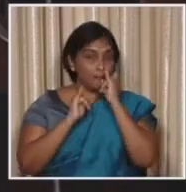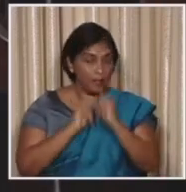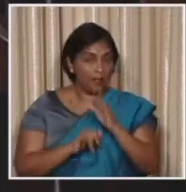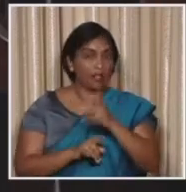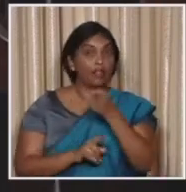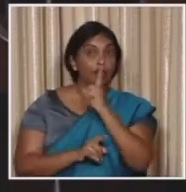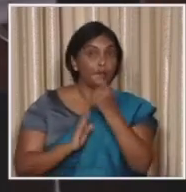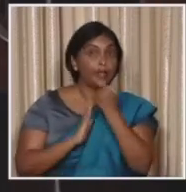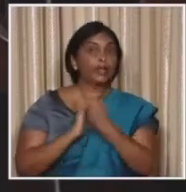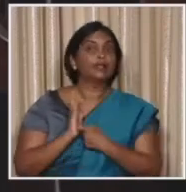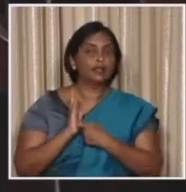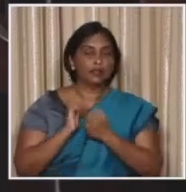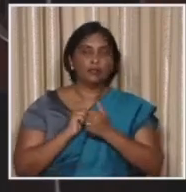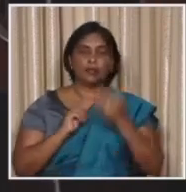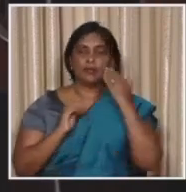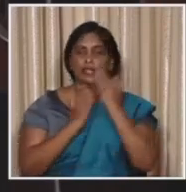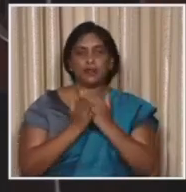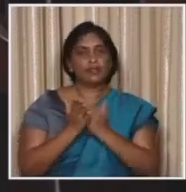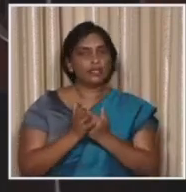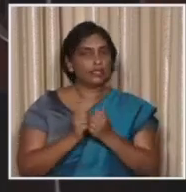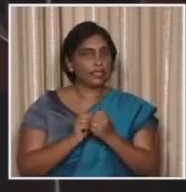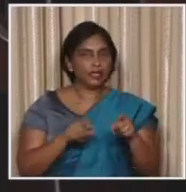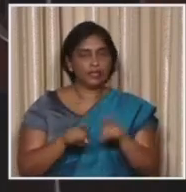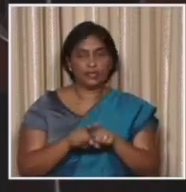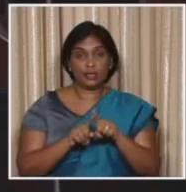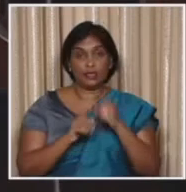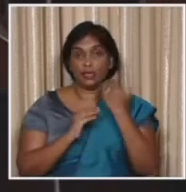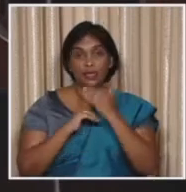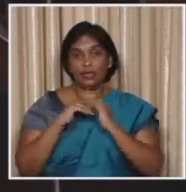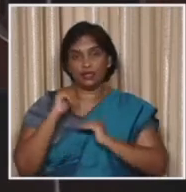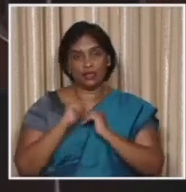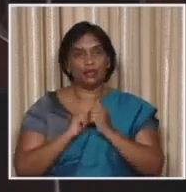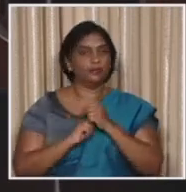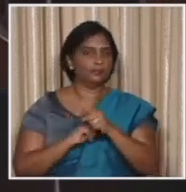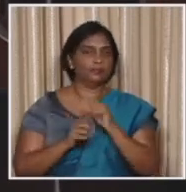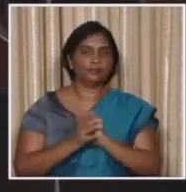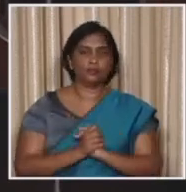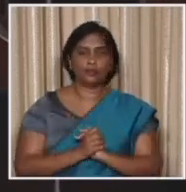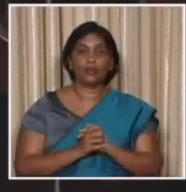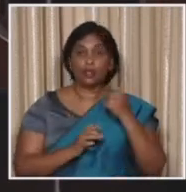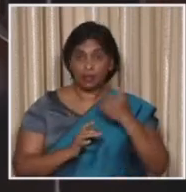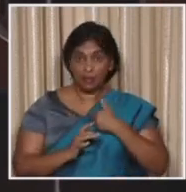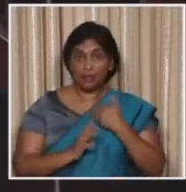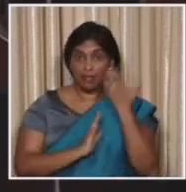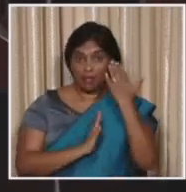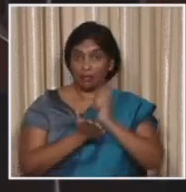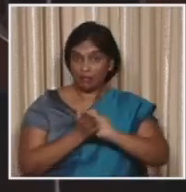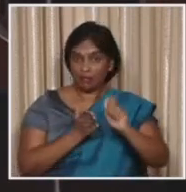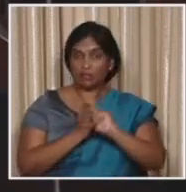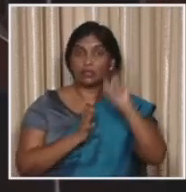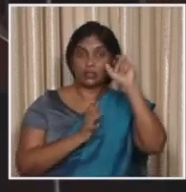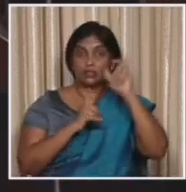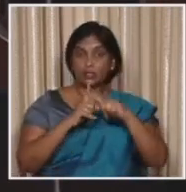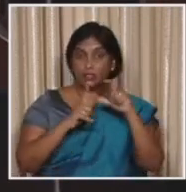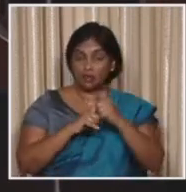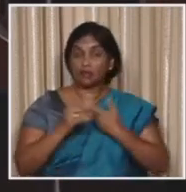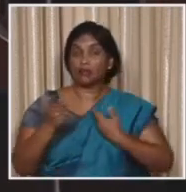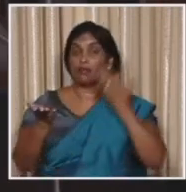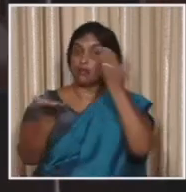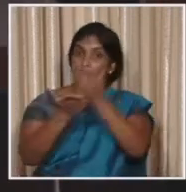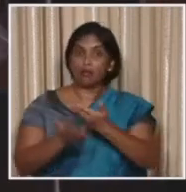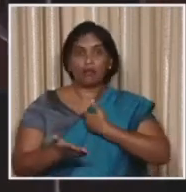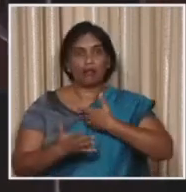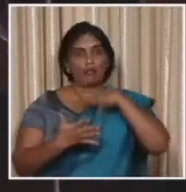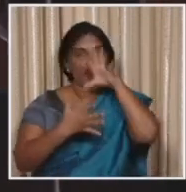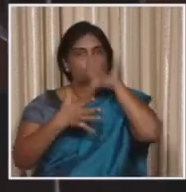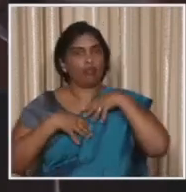දණ්ඩ නීති සංග්‍රහය යටතේ මේකට දඬුවම් දෙන්න කියලා මම රාජ්‍ය අමාත්‍යවරයා වෙලා ඉඳිද්දි CID එකට මගේ අත් අකුරින් පැමිණිල්ලක් දැම්මා මගෙන් කට උත්තර ගත්තා ඒ